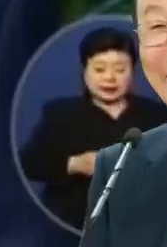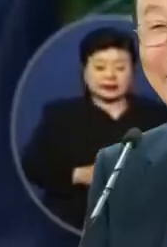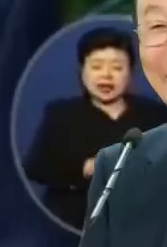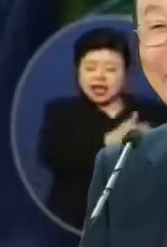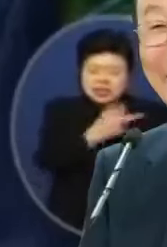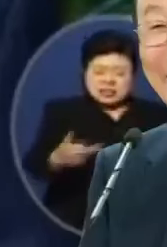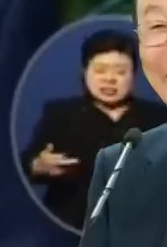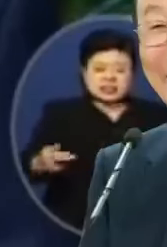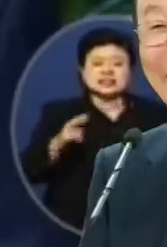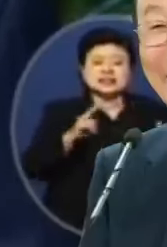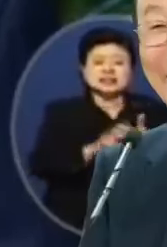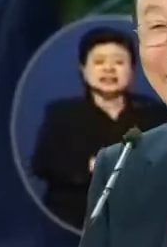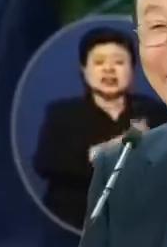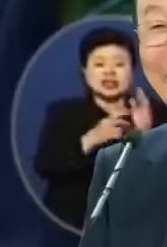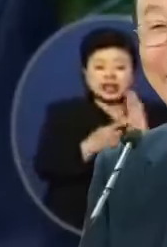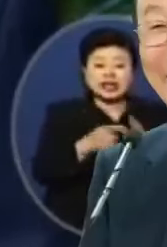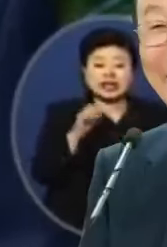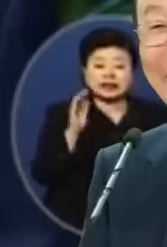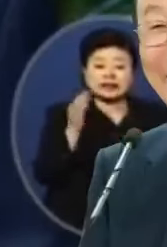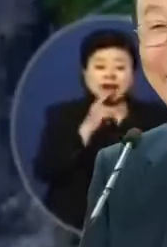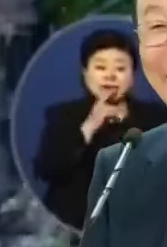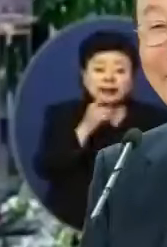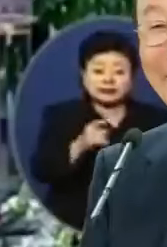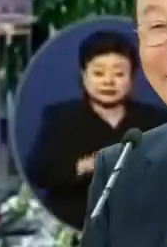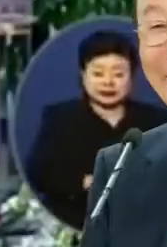큰 역사가 일어날 수 있다고 말씀하신 것입니다.